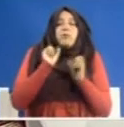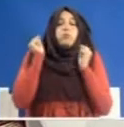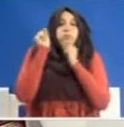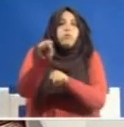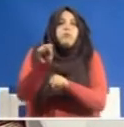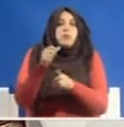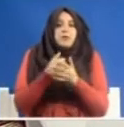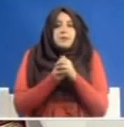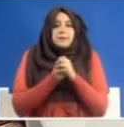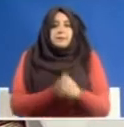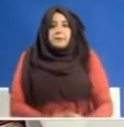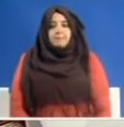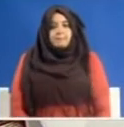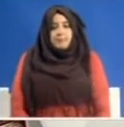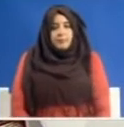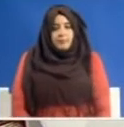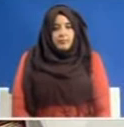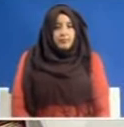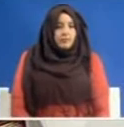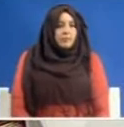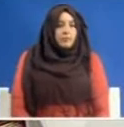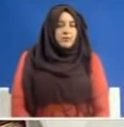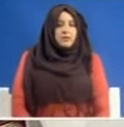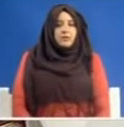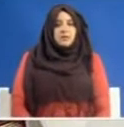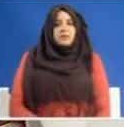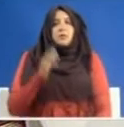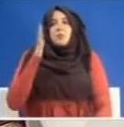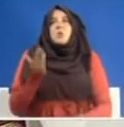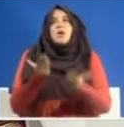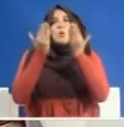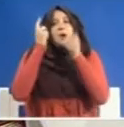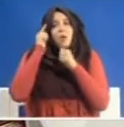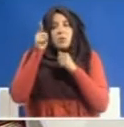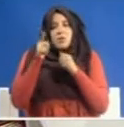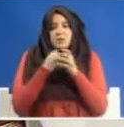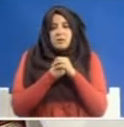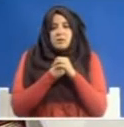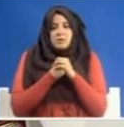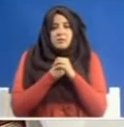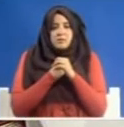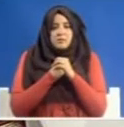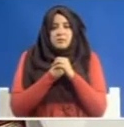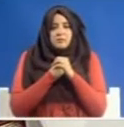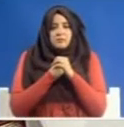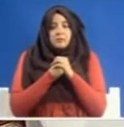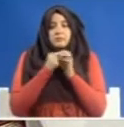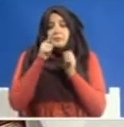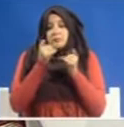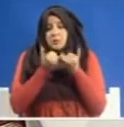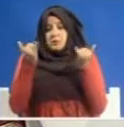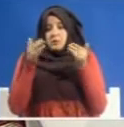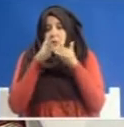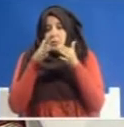نعم أمة الله فقط أنت تدعو لي ان شاء الله يا رب ان شاء الله يا رب اختي الكريمه